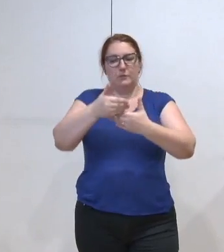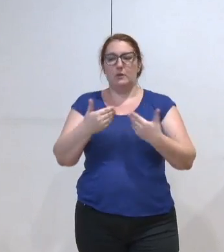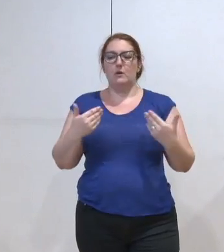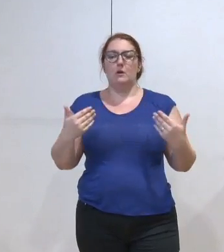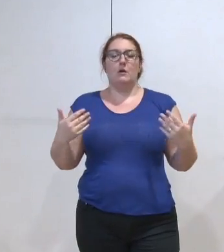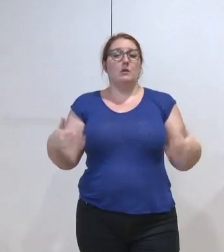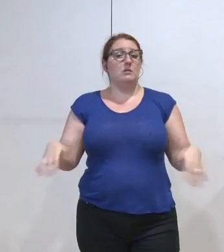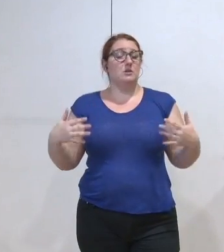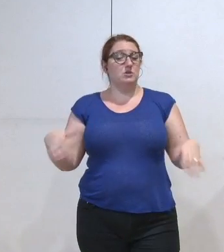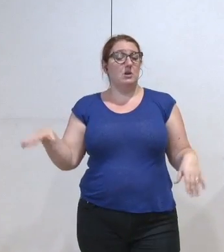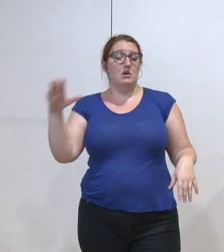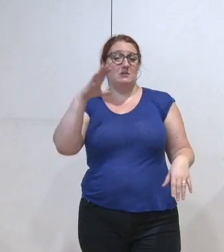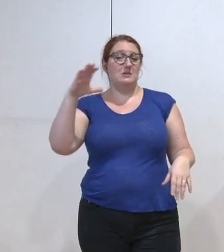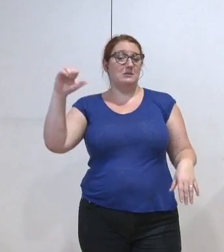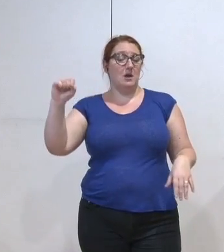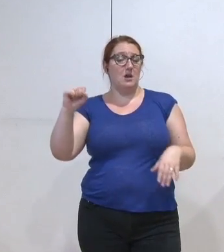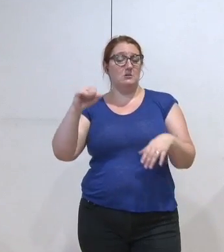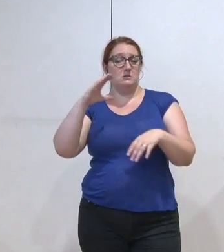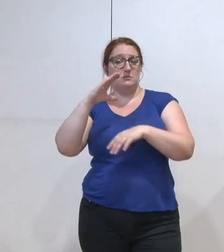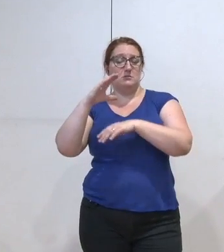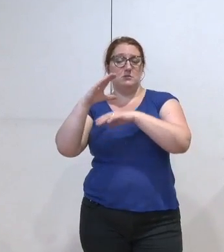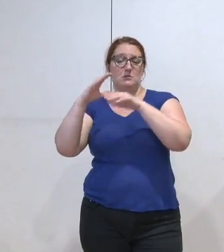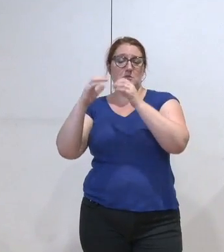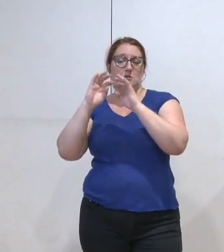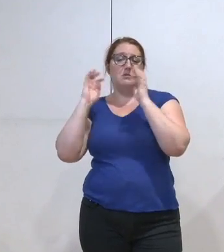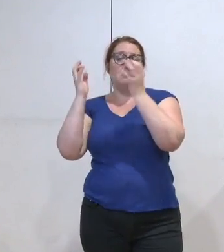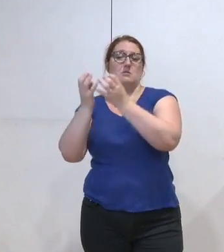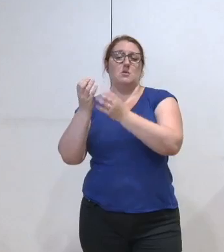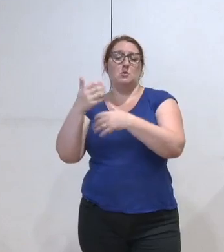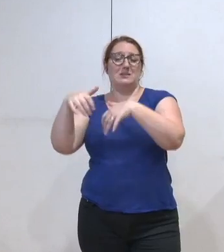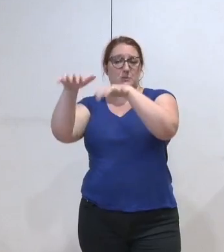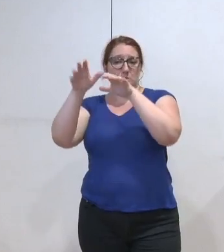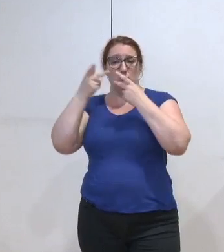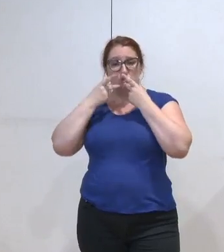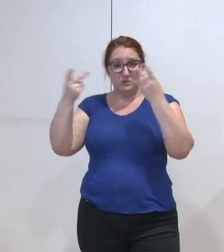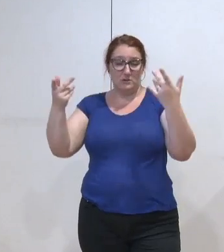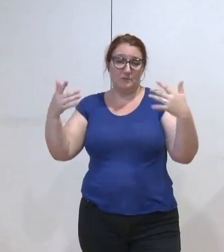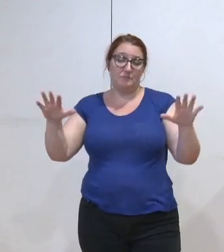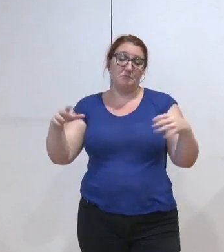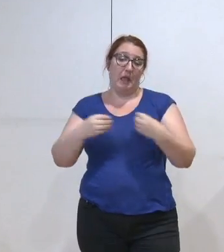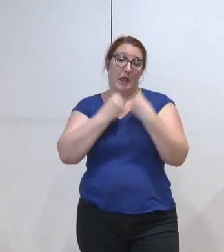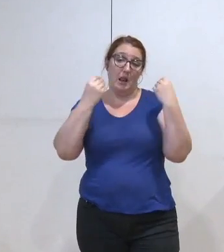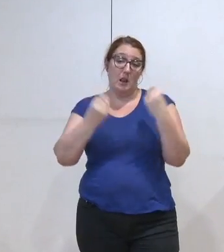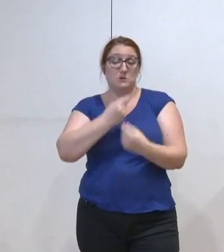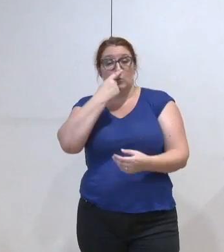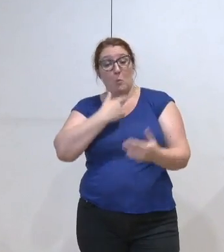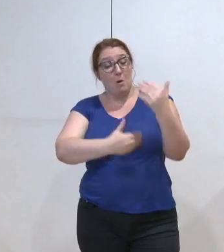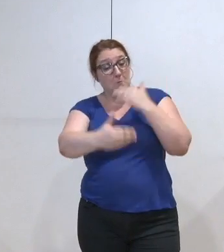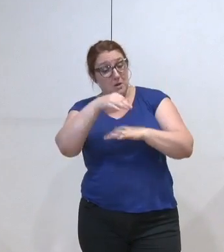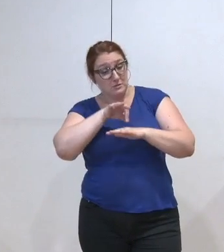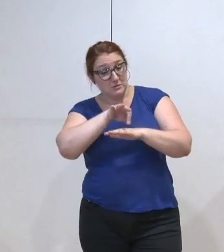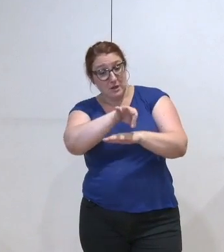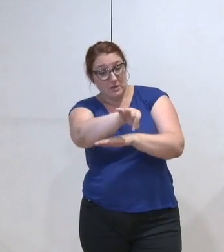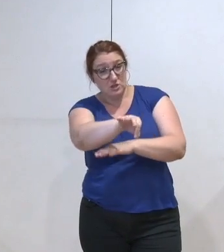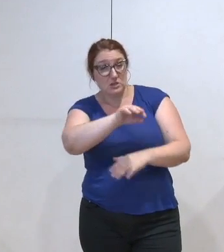conseil d'administration du CCS hé là je trouve que ce plan stratégique n'est pas un plan stratégique il n'est